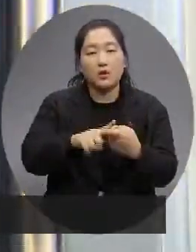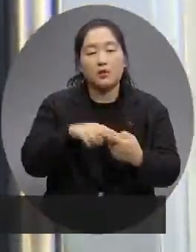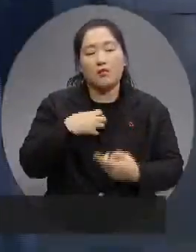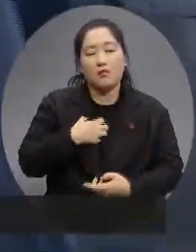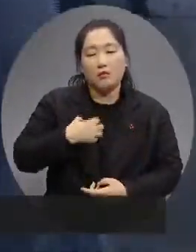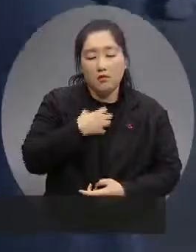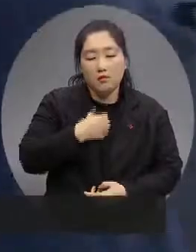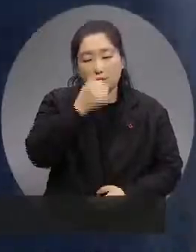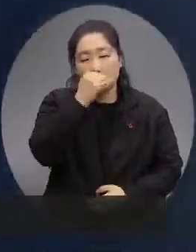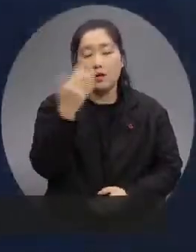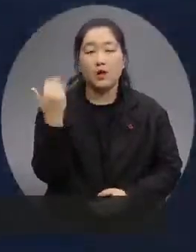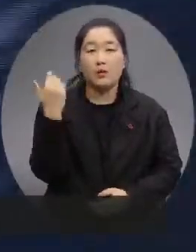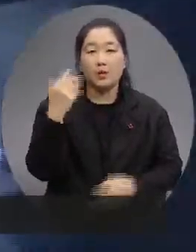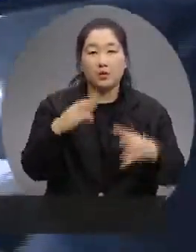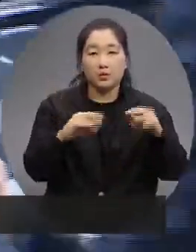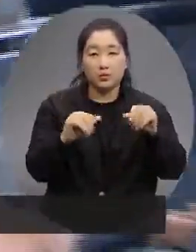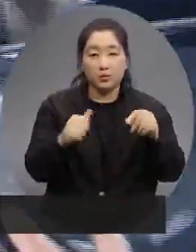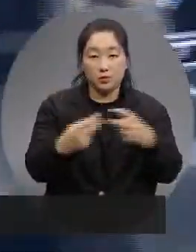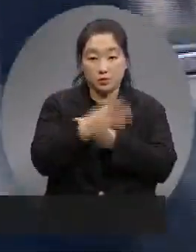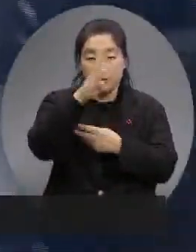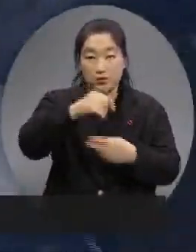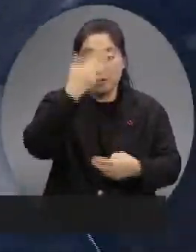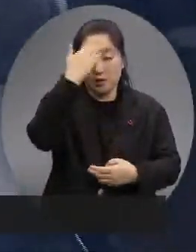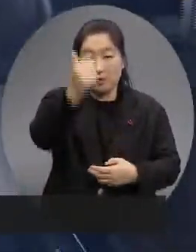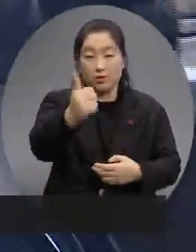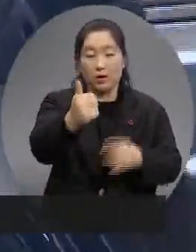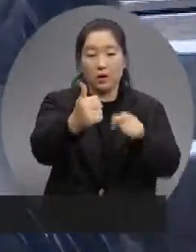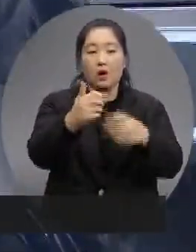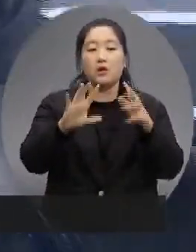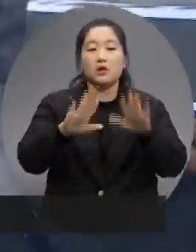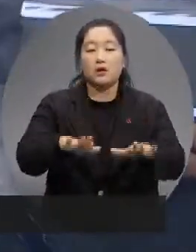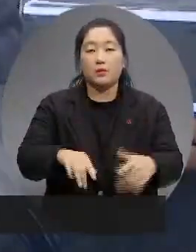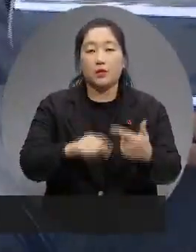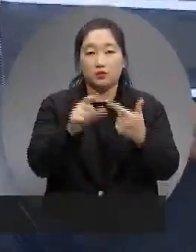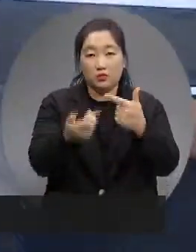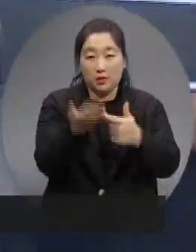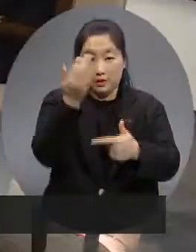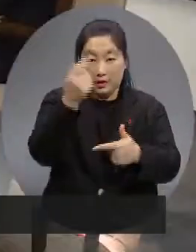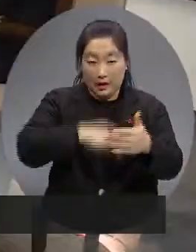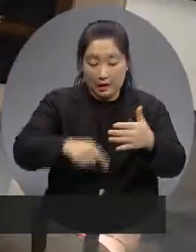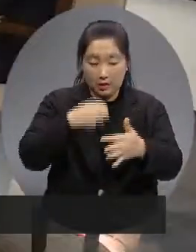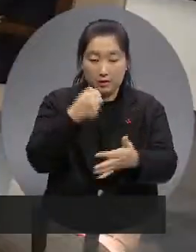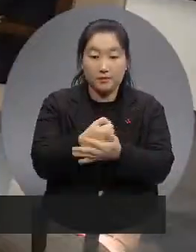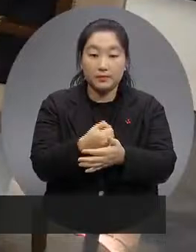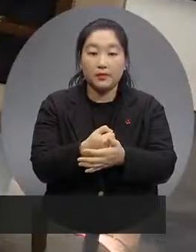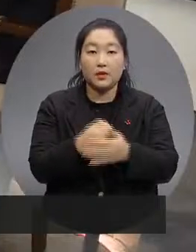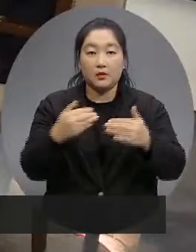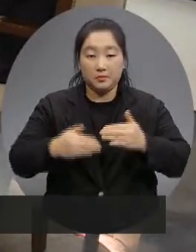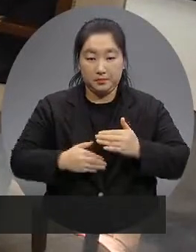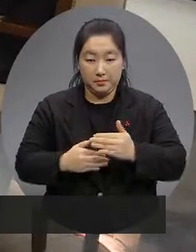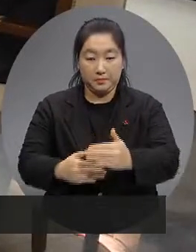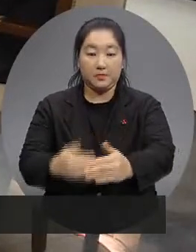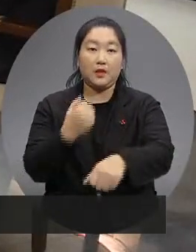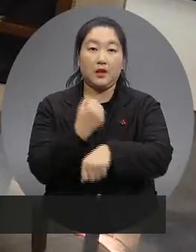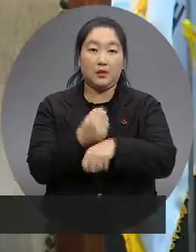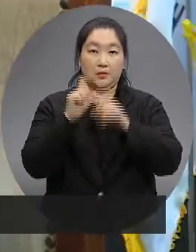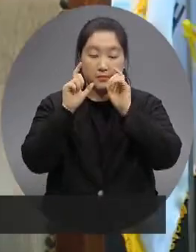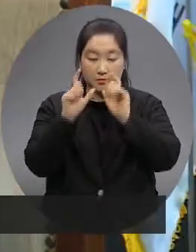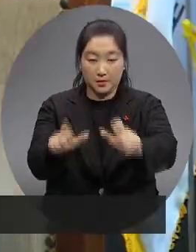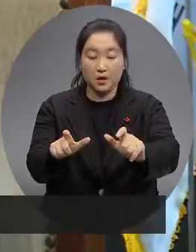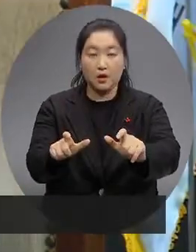나왔는데 최근 국토부 장관이 이번 상반기 안에 결론을 짓고 다음 단계를 밟겠다고